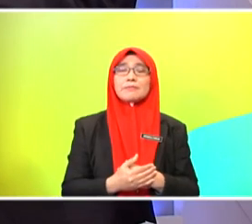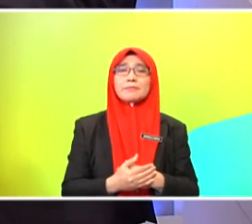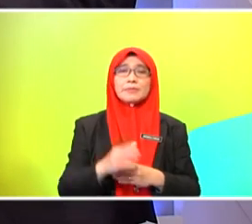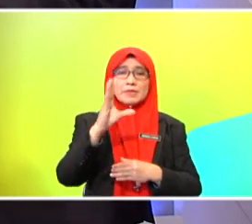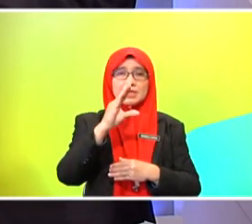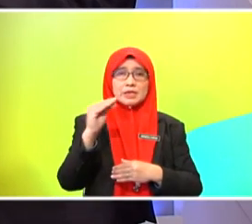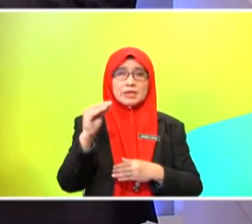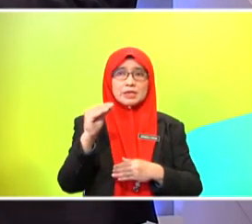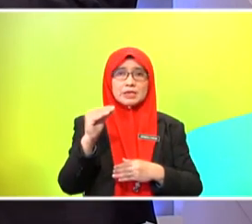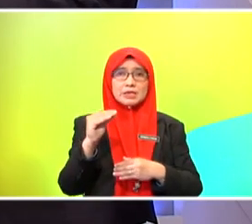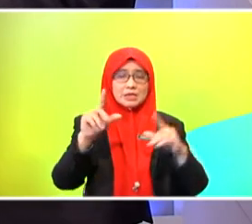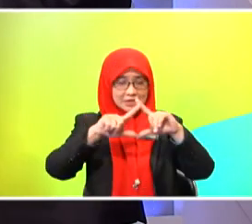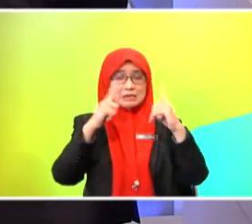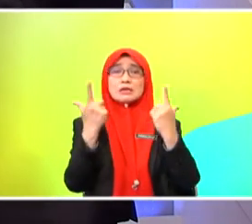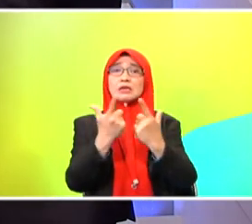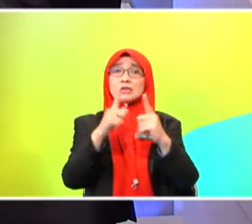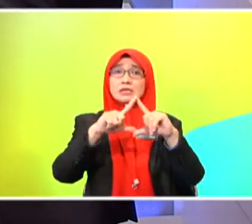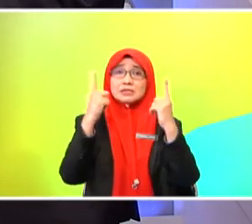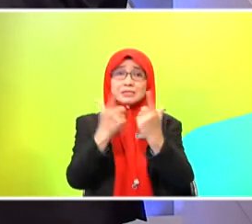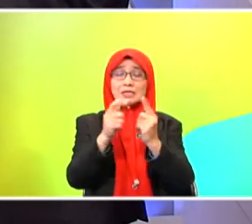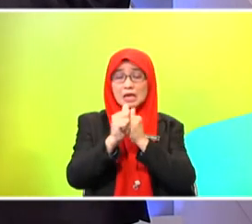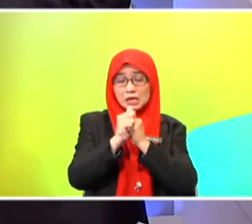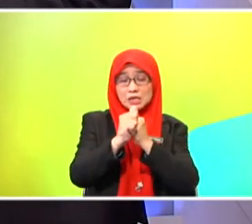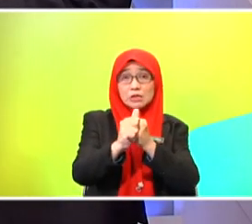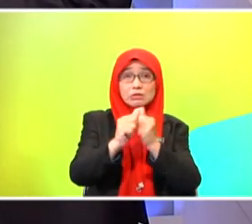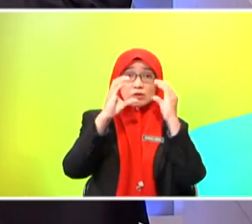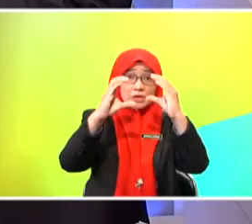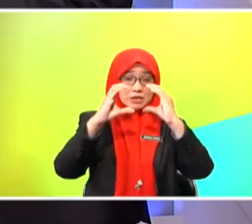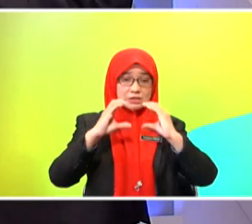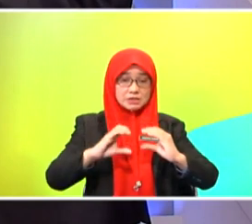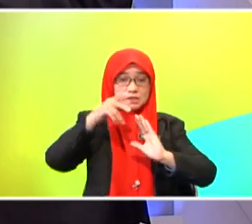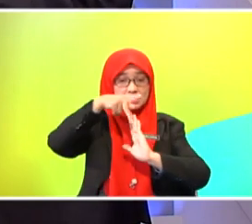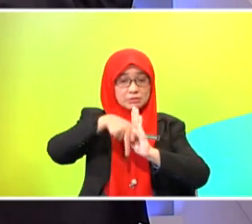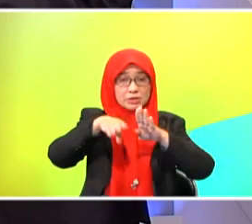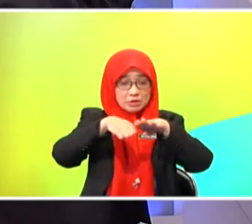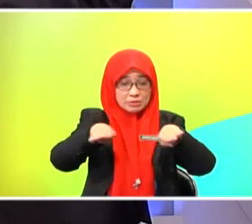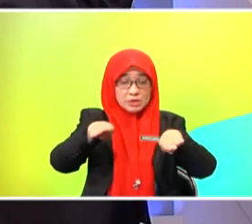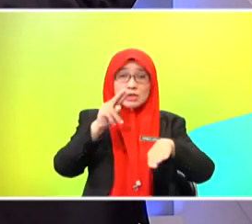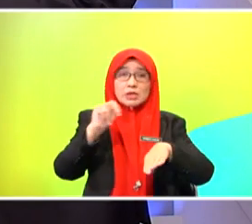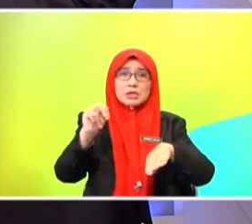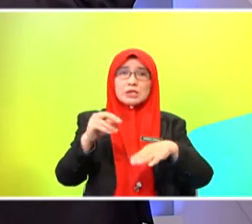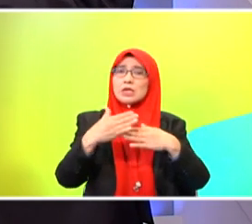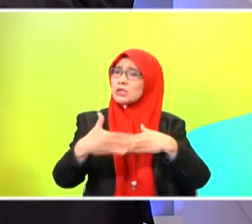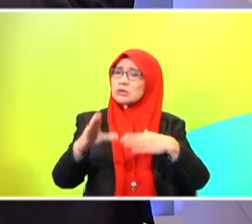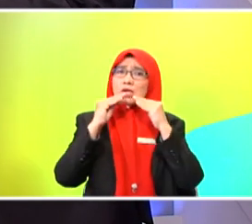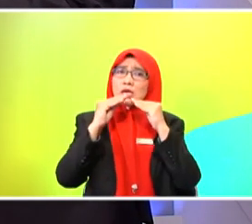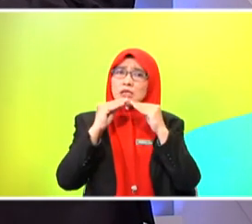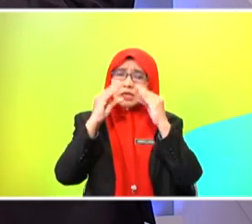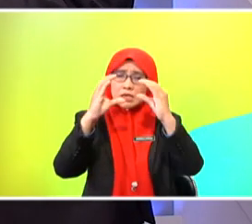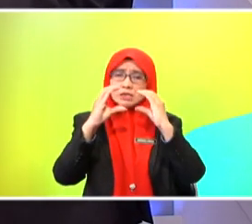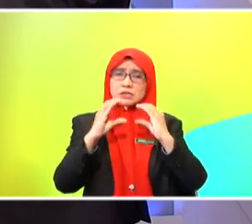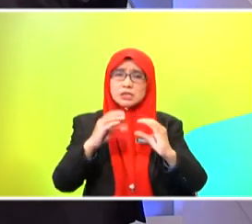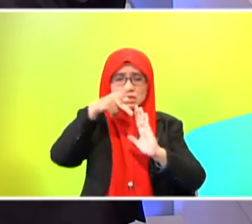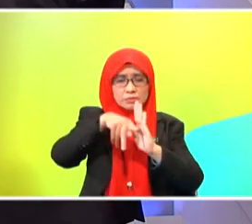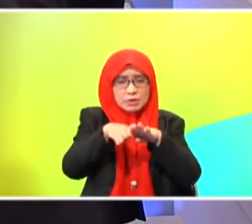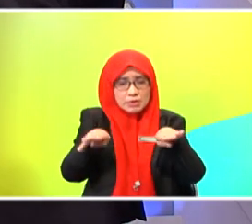nanti kita nak kelaskan haiwan ini mengikut cara pembiakannya. Tadi saya dah ajar pada Ria macam mana cara pembiakan